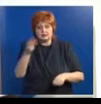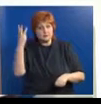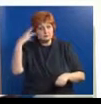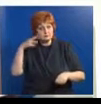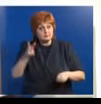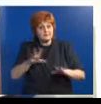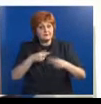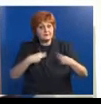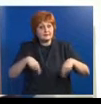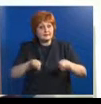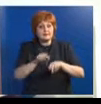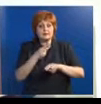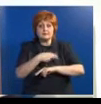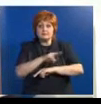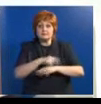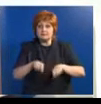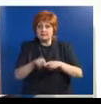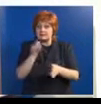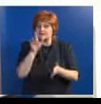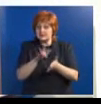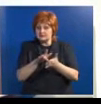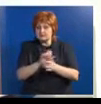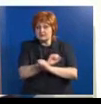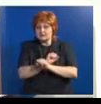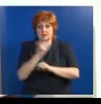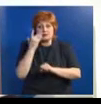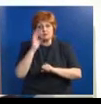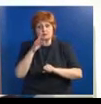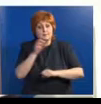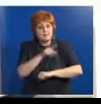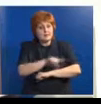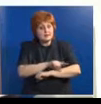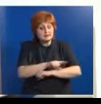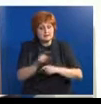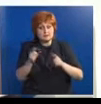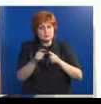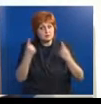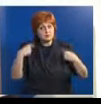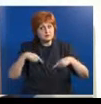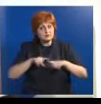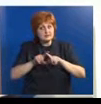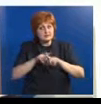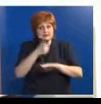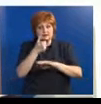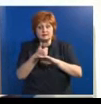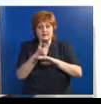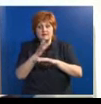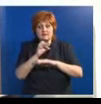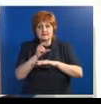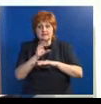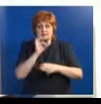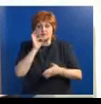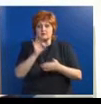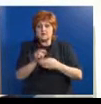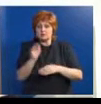здравницу, застроенную медицинскими центрами и профилакториями, которые будут оснащены по последнему слову техники. Глава Ставрополя Владимир Владимиров отметил, что